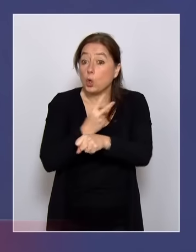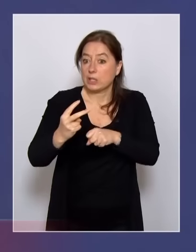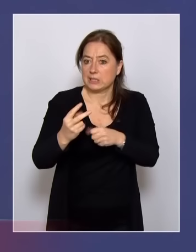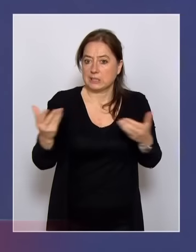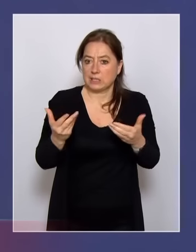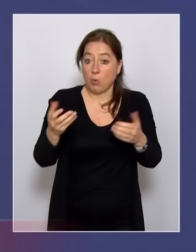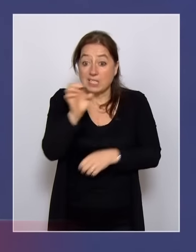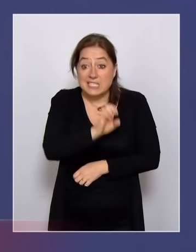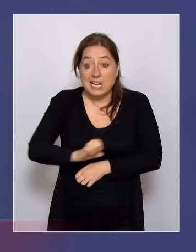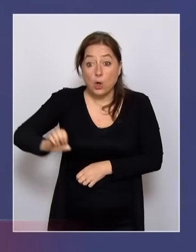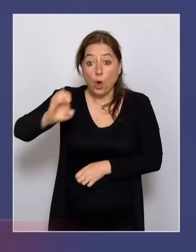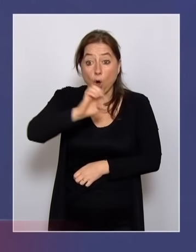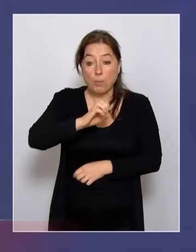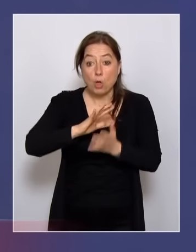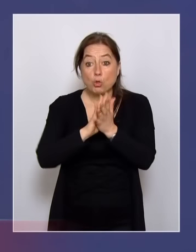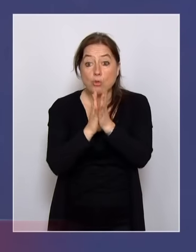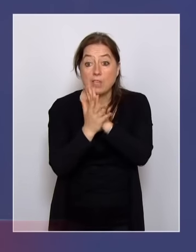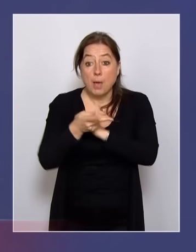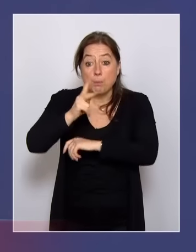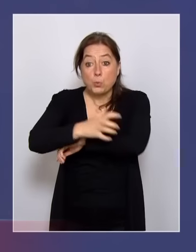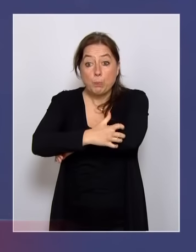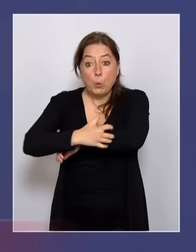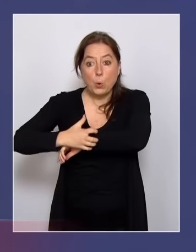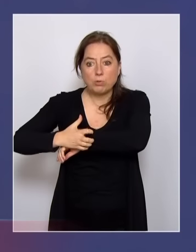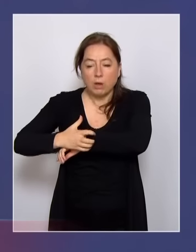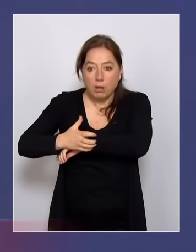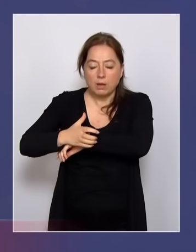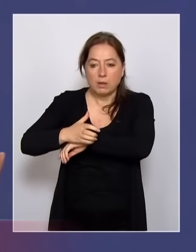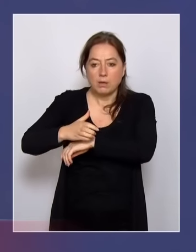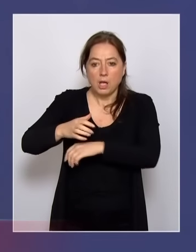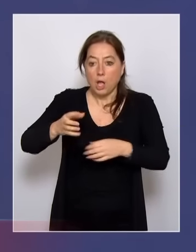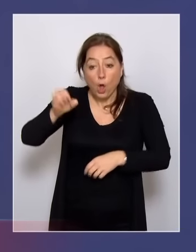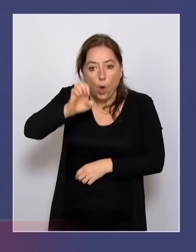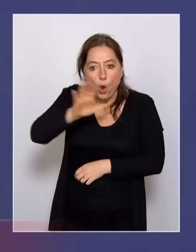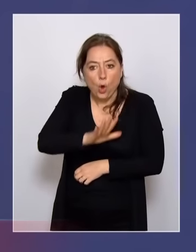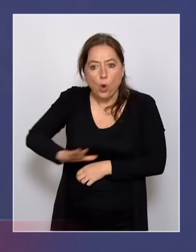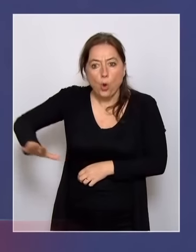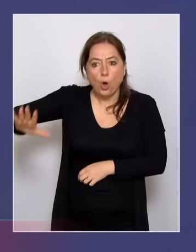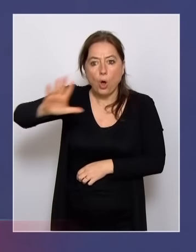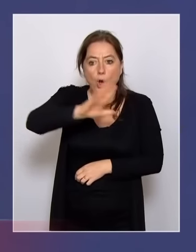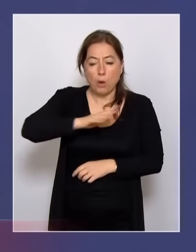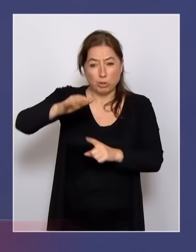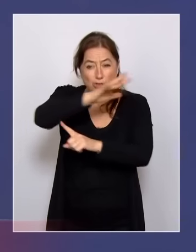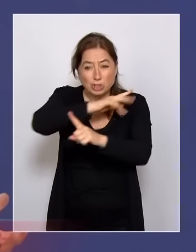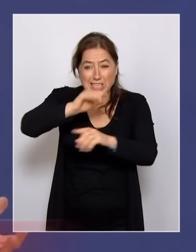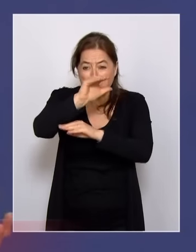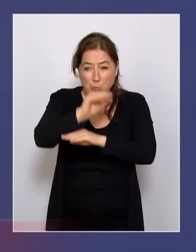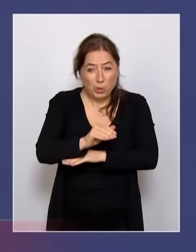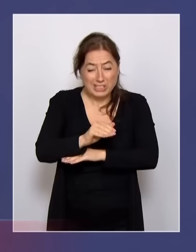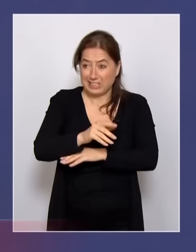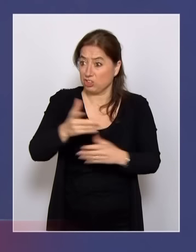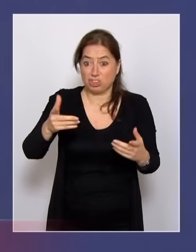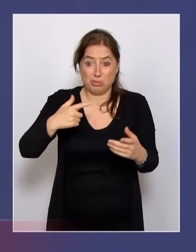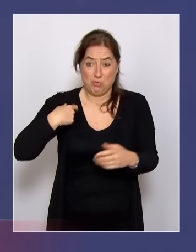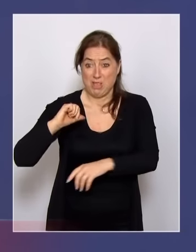appauvrissement. Et l'appauvrissement est dramatique pour un continent comme le nôtre qui, en plus, a le modèle social, le plus exigeant et qui ponctionne le plus sur la